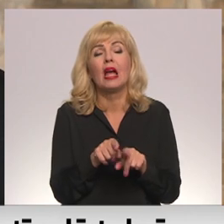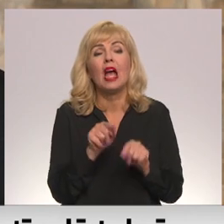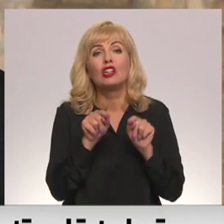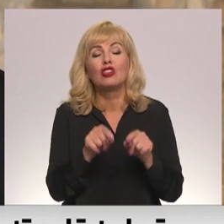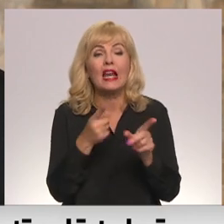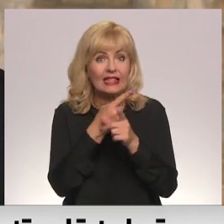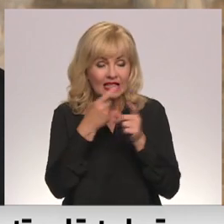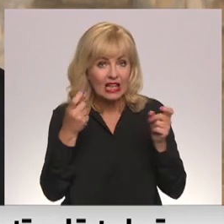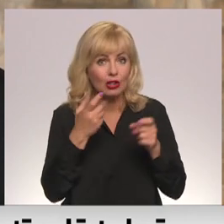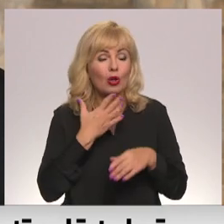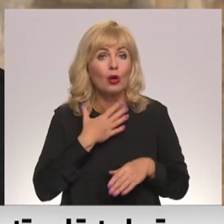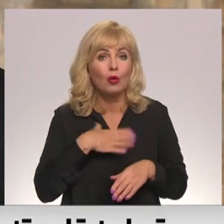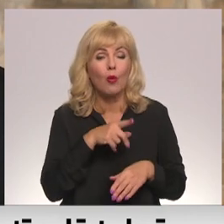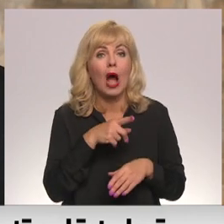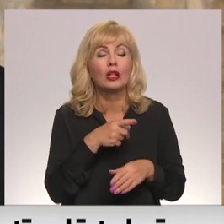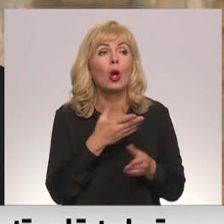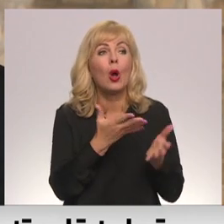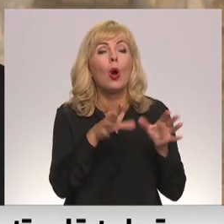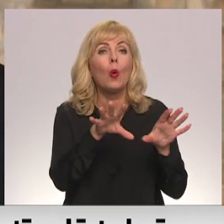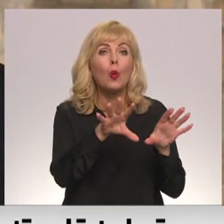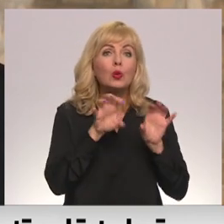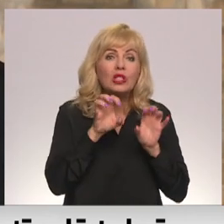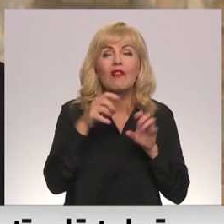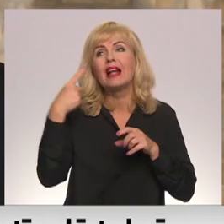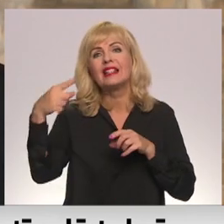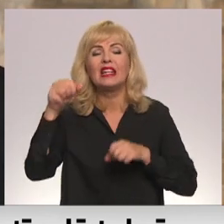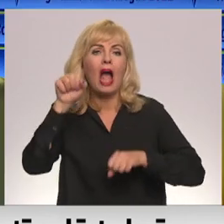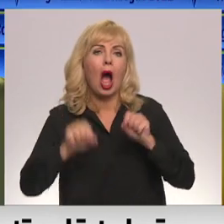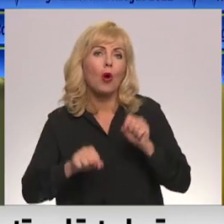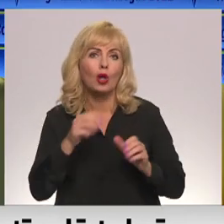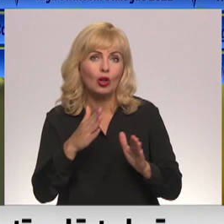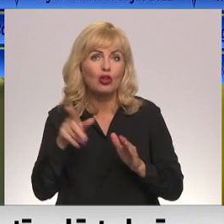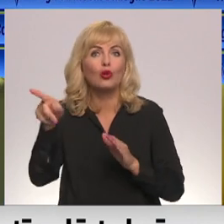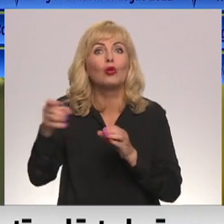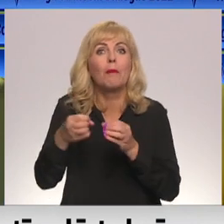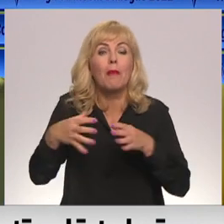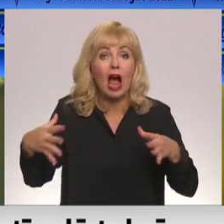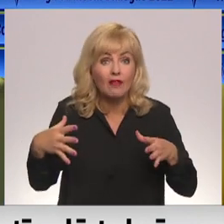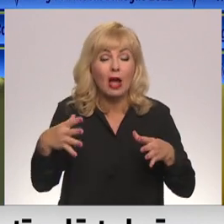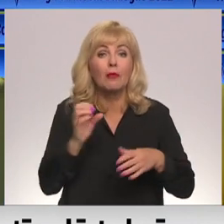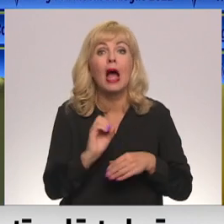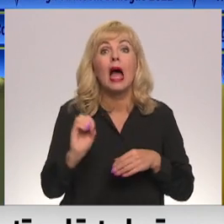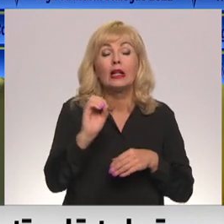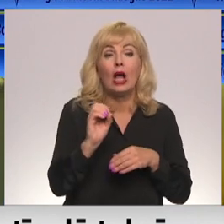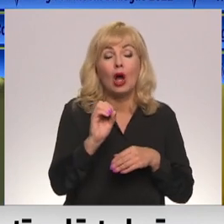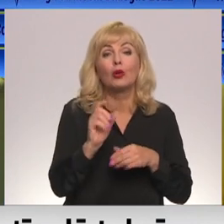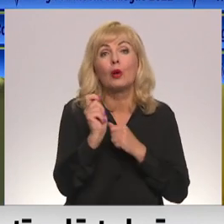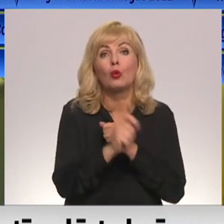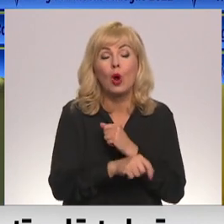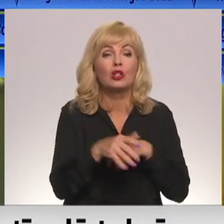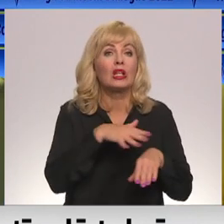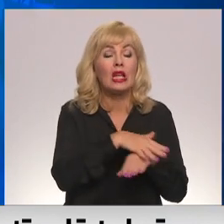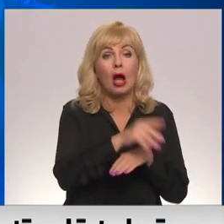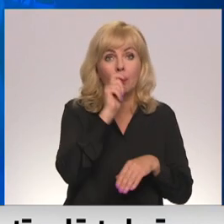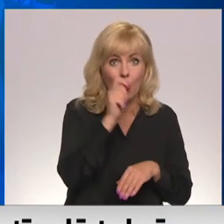šīs ziņas tiek ļoti kāri uztvērtas citos autoritāros režīmos un pavairotas. Ja Rietumvalsts nosoda iebrukumu Ukrainā un pret Krieviju